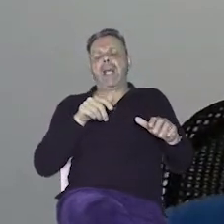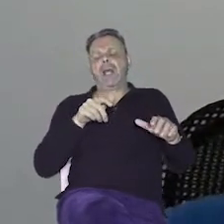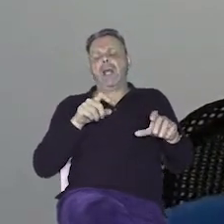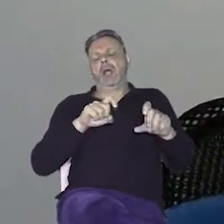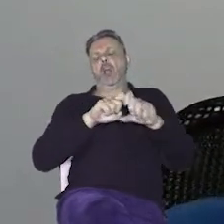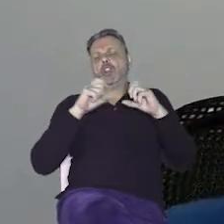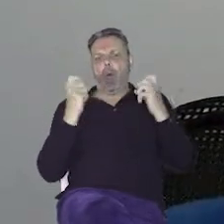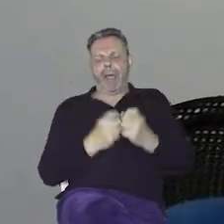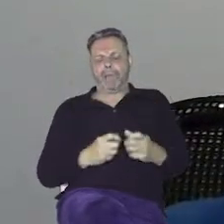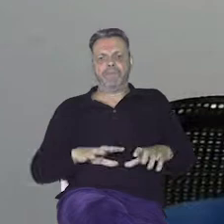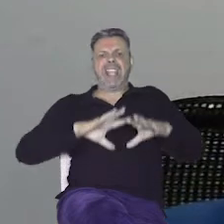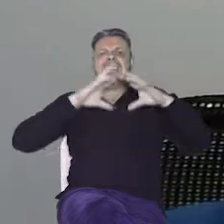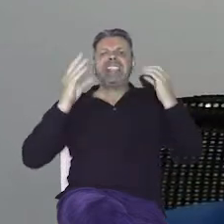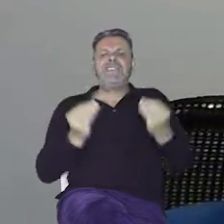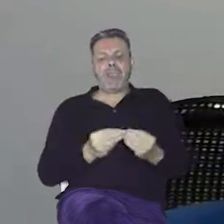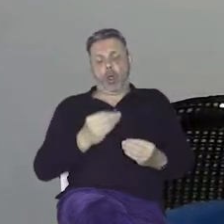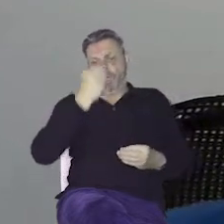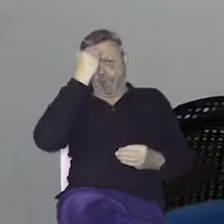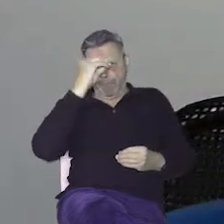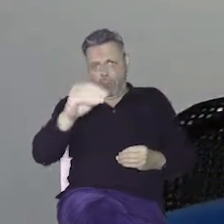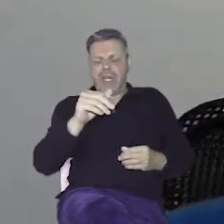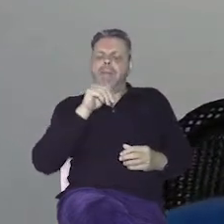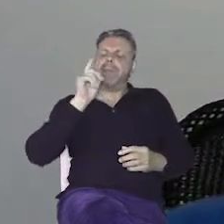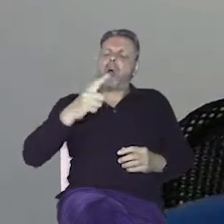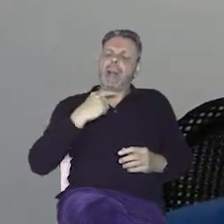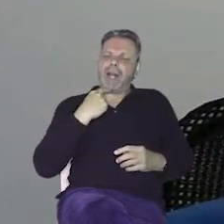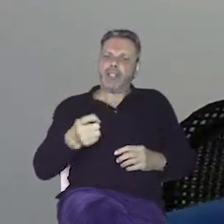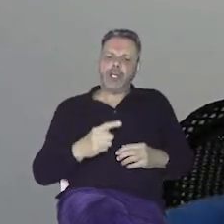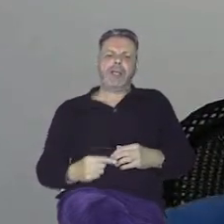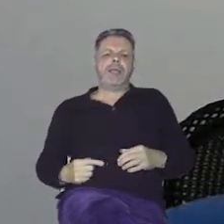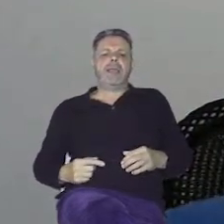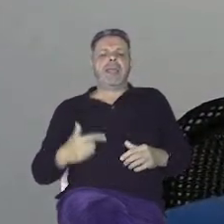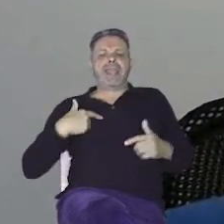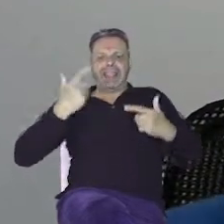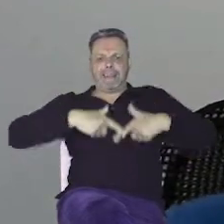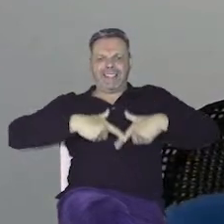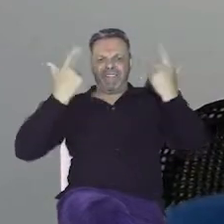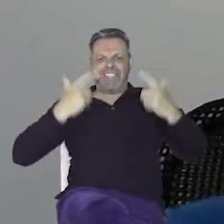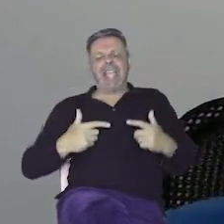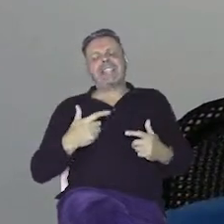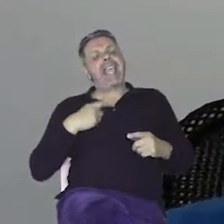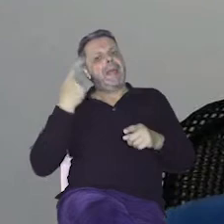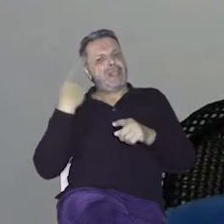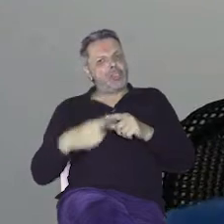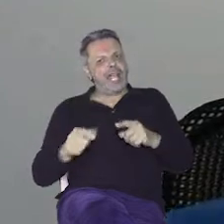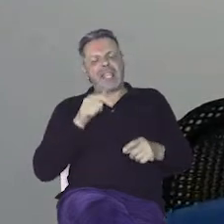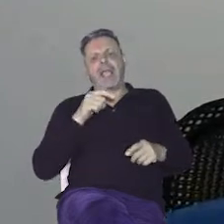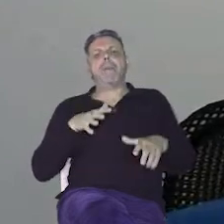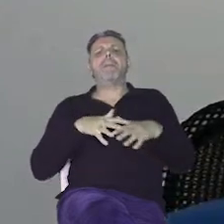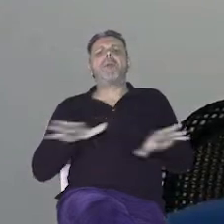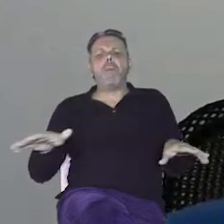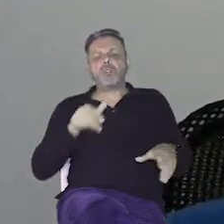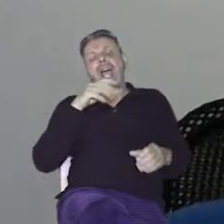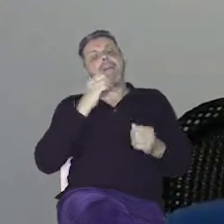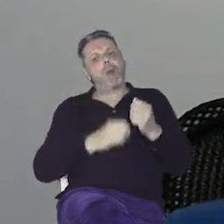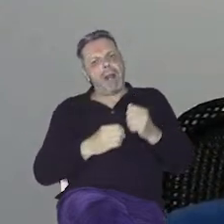ustanova. Sve to napominjem i moram istaknuti, svjesna i nedostataka i propusta i problema